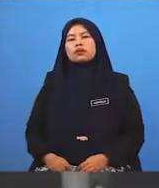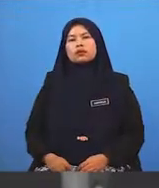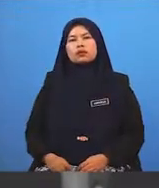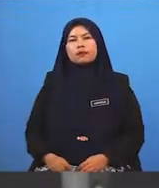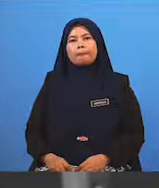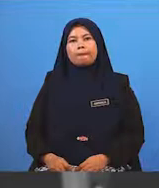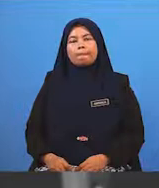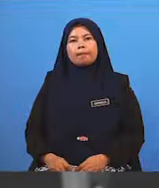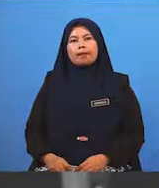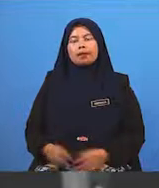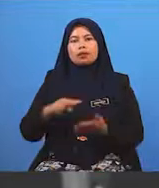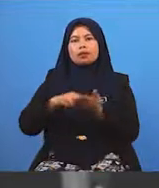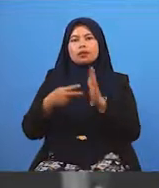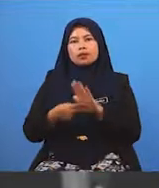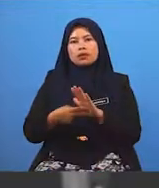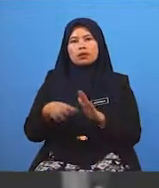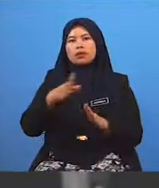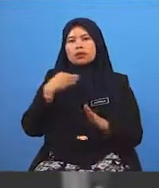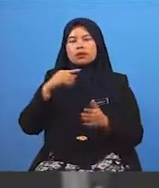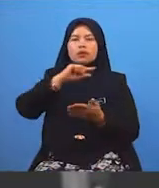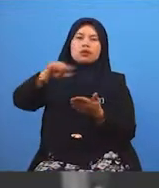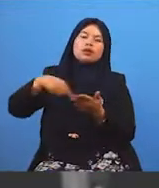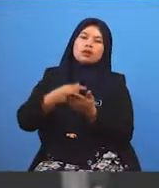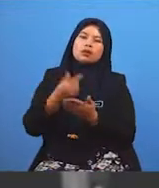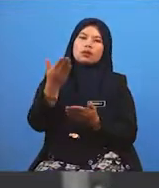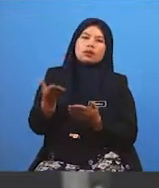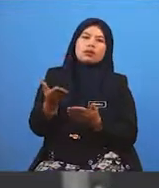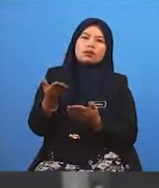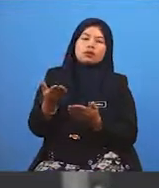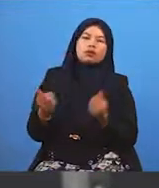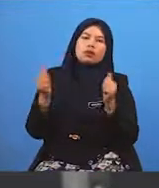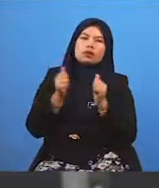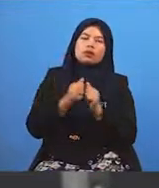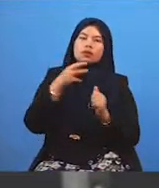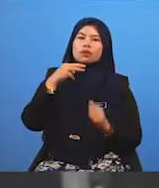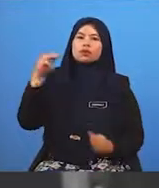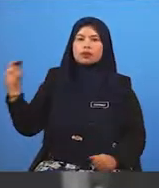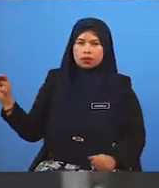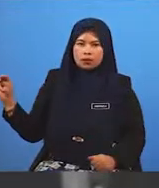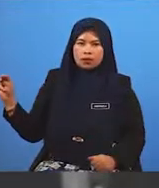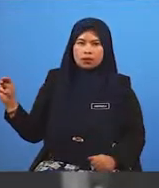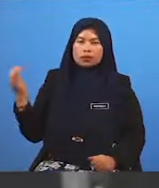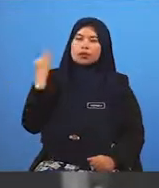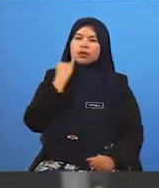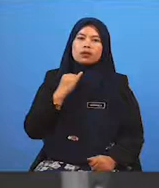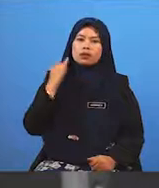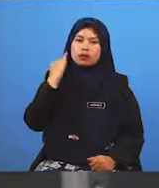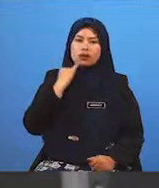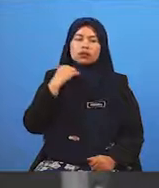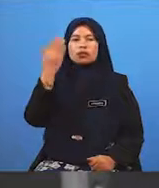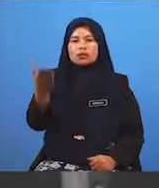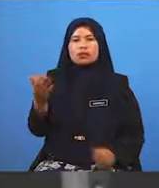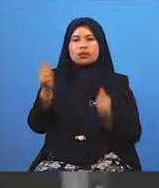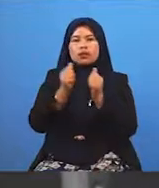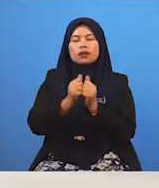bil ma'ruf, yang maksudnya, dan bergaullah kamu dengan mereka, iaitu isteri-isteri kamu, dengan cara